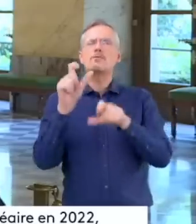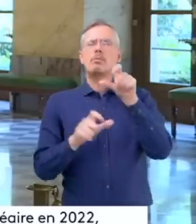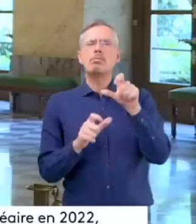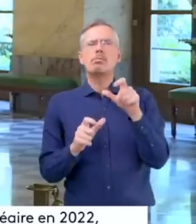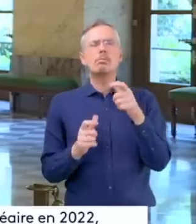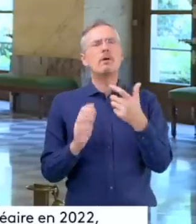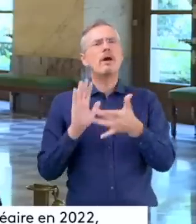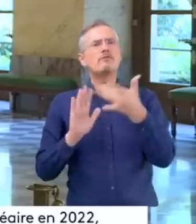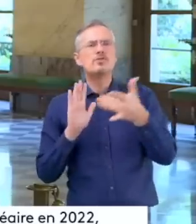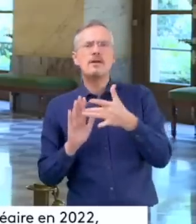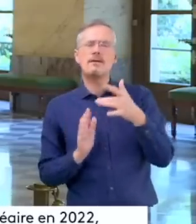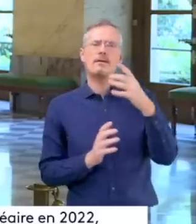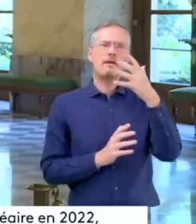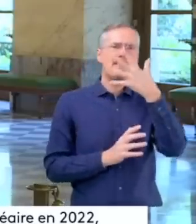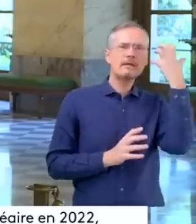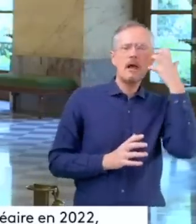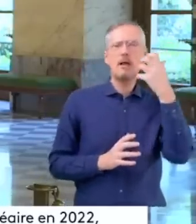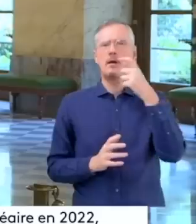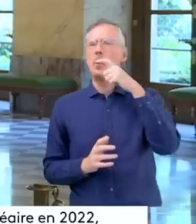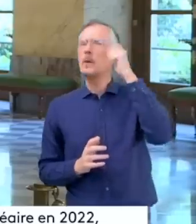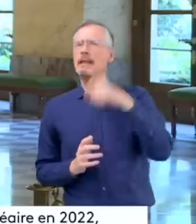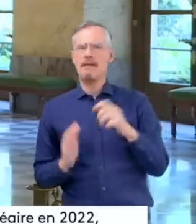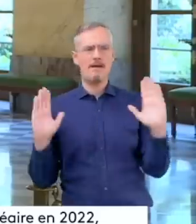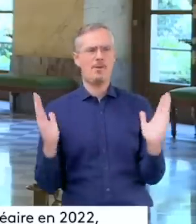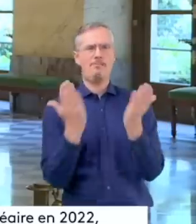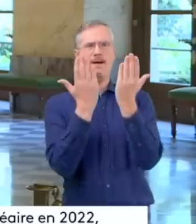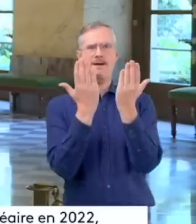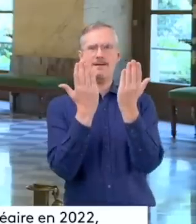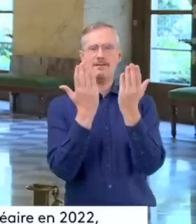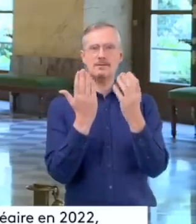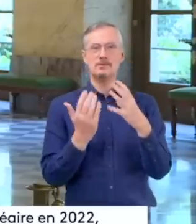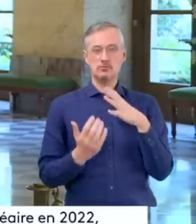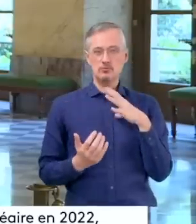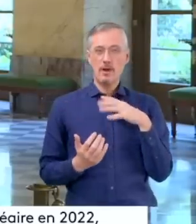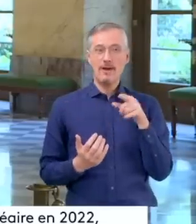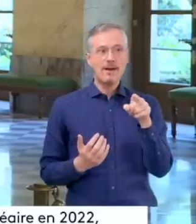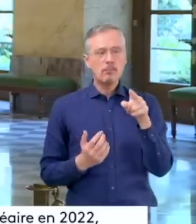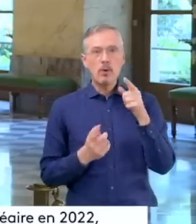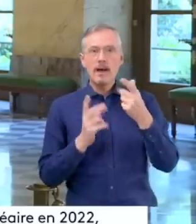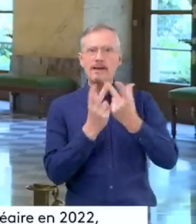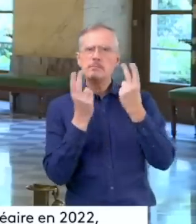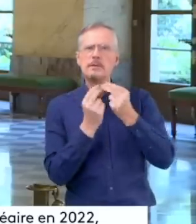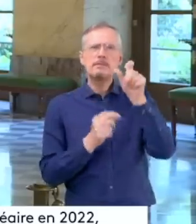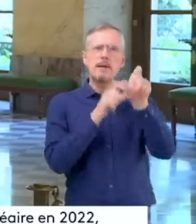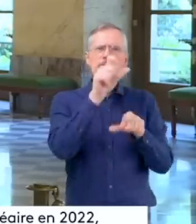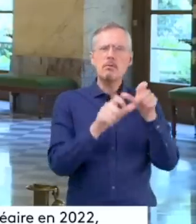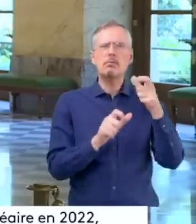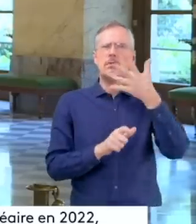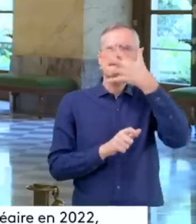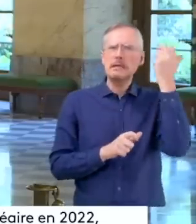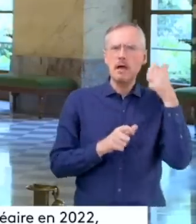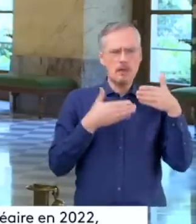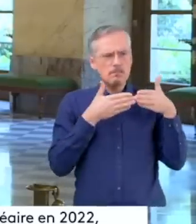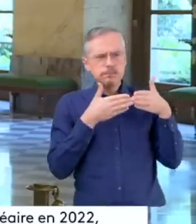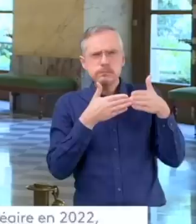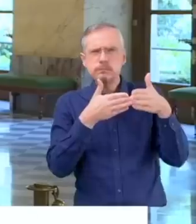et de réfugiés ukrainiens. Vous pensez qu'il est en train de mettre la photo pour dire que certains arrivent par bateau en traversant la mer au péril de leur vie et que d'autres arrivent